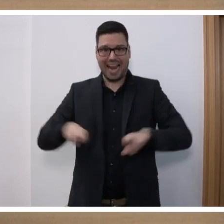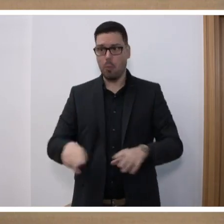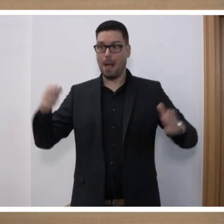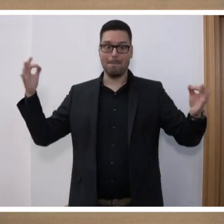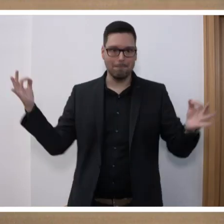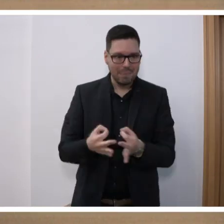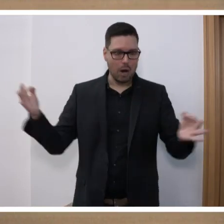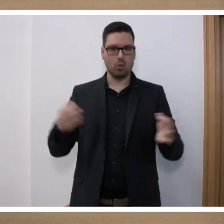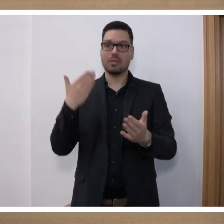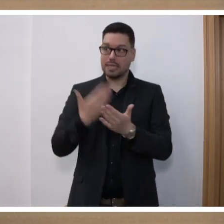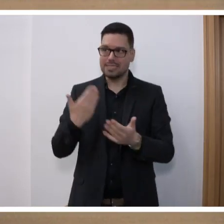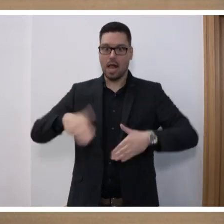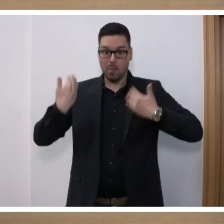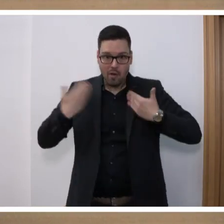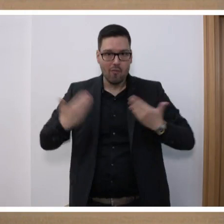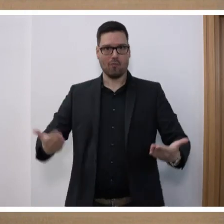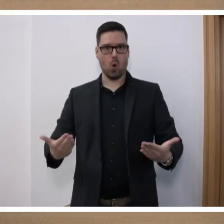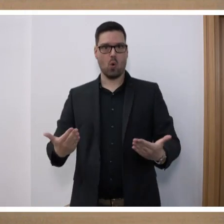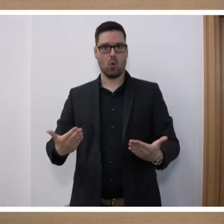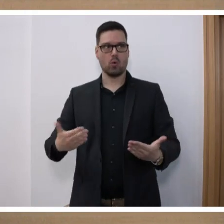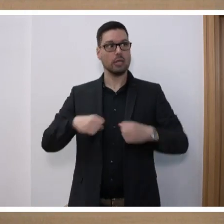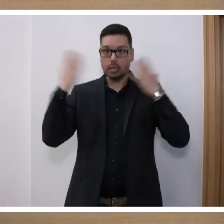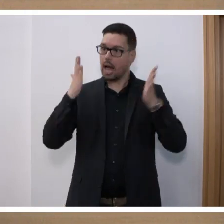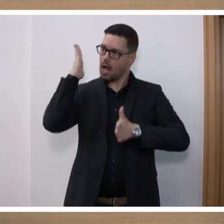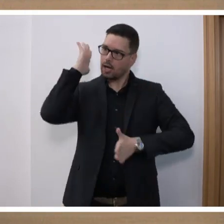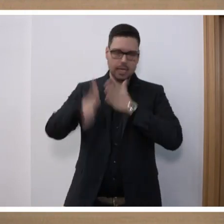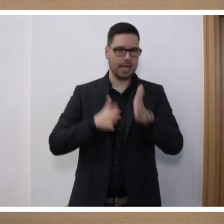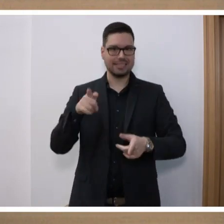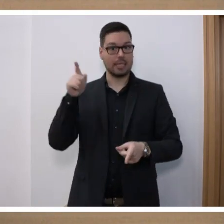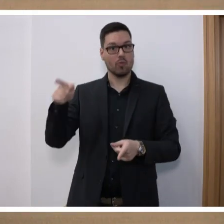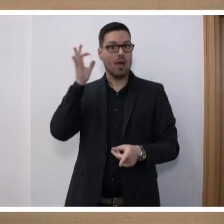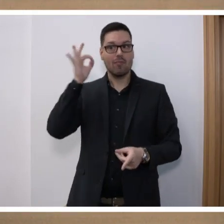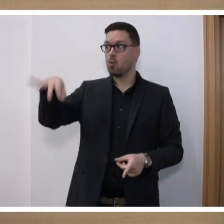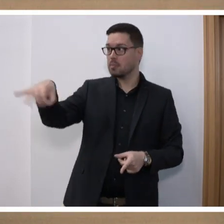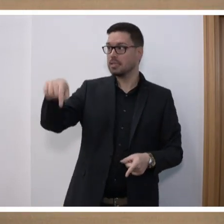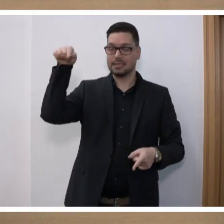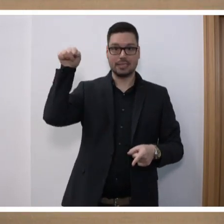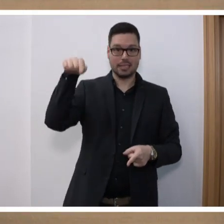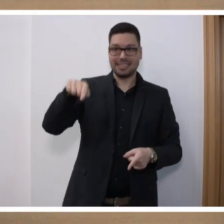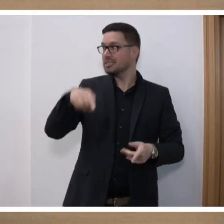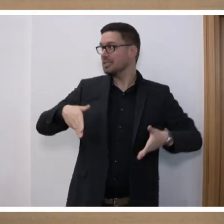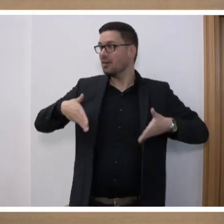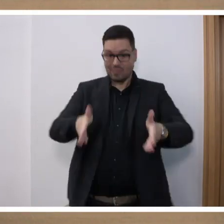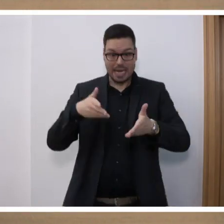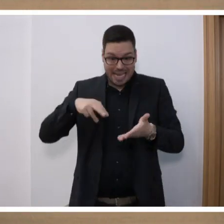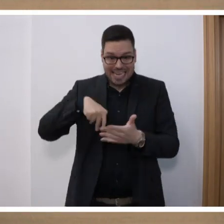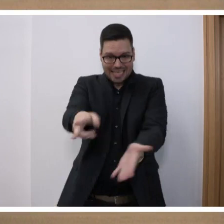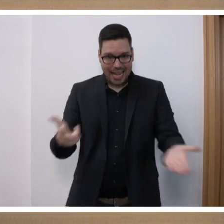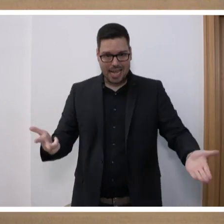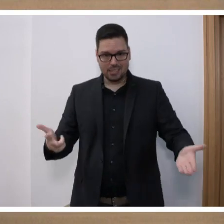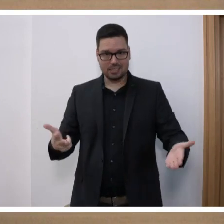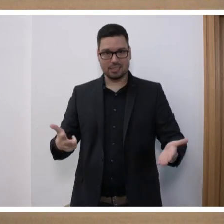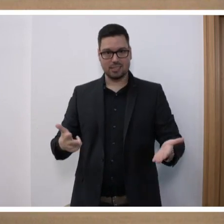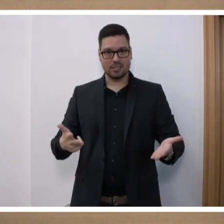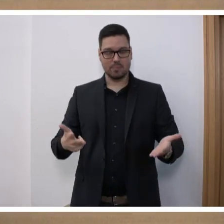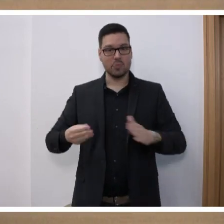Und deswegen sind wir so froh, das sage ich auch klar und deutlich nochmal, auch an Sie, Frau Ministerin, dass wir diesen Weg ja gehen, dass wir einfach